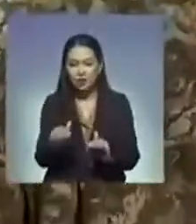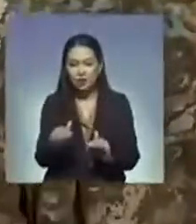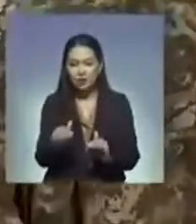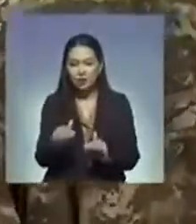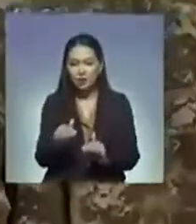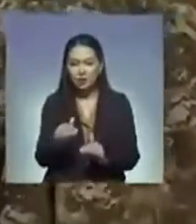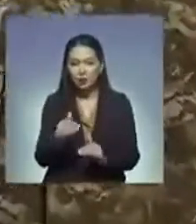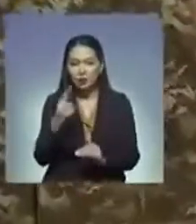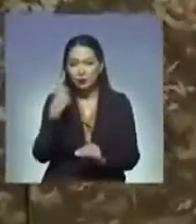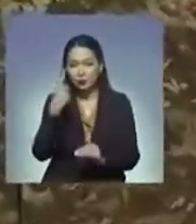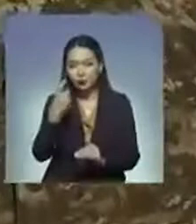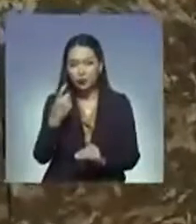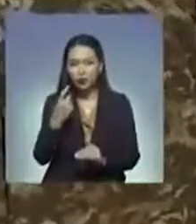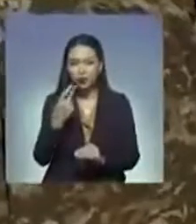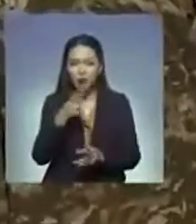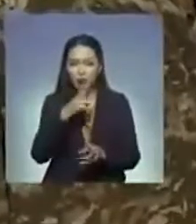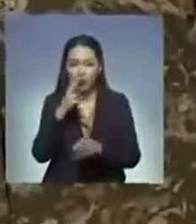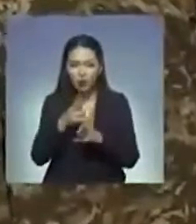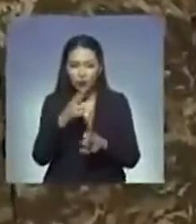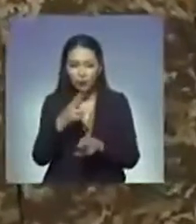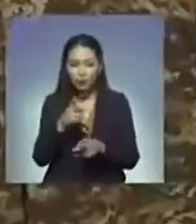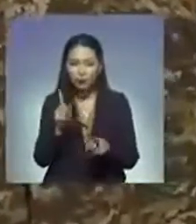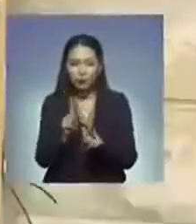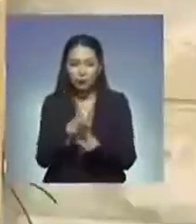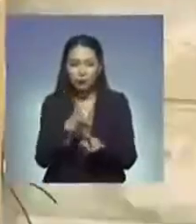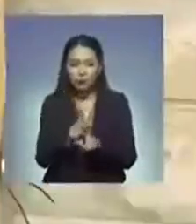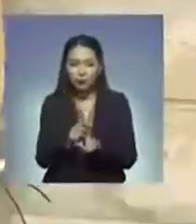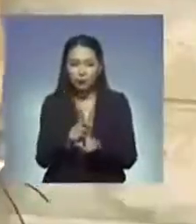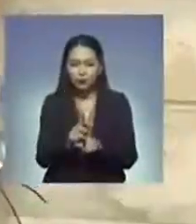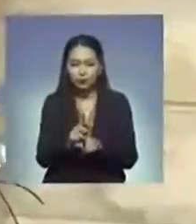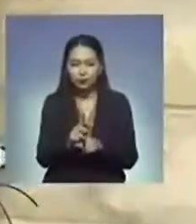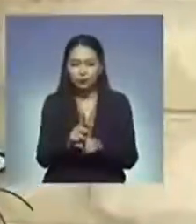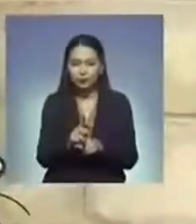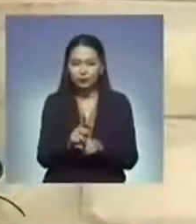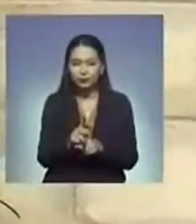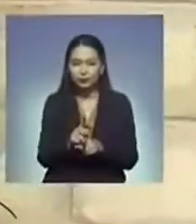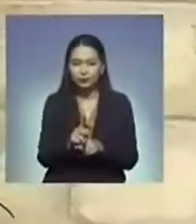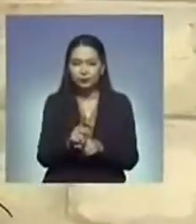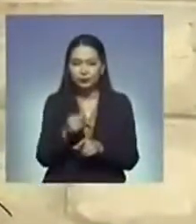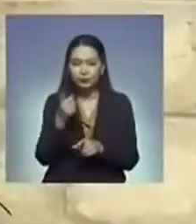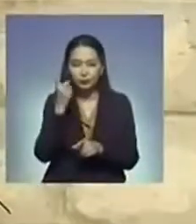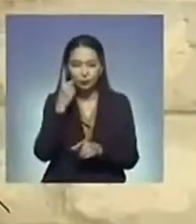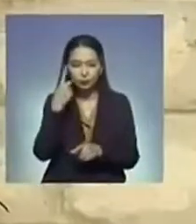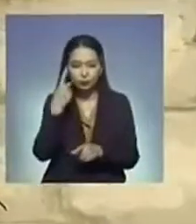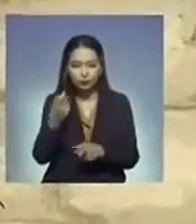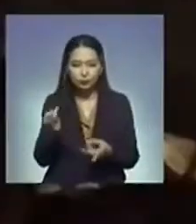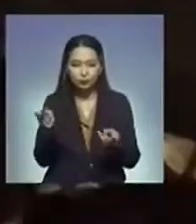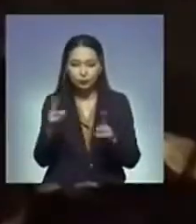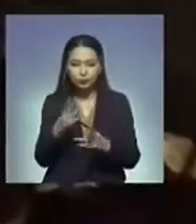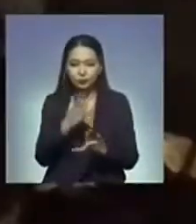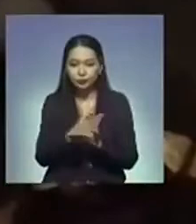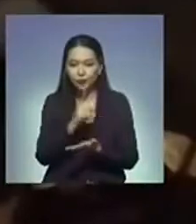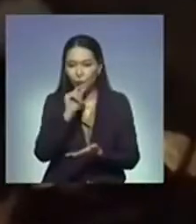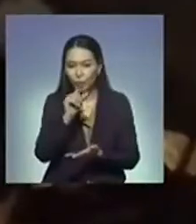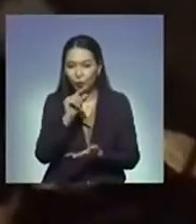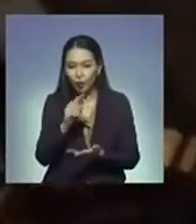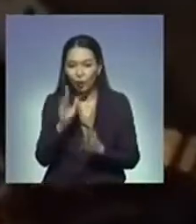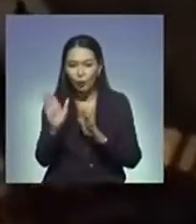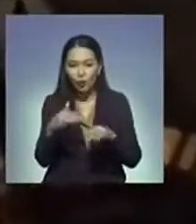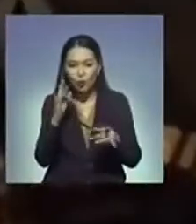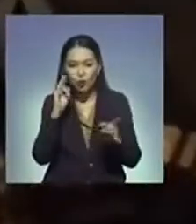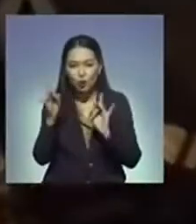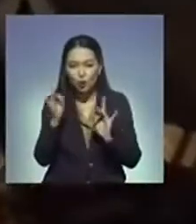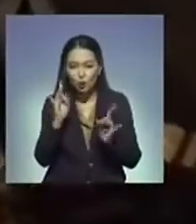КСК. Некоторые жильцы даже помогали содержать обитателей, приносили корм и остатки пищи. Но сегодня после шума